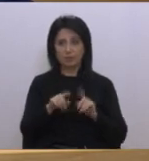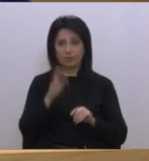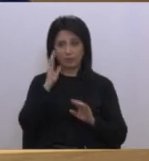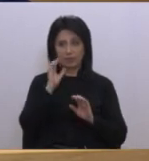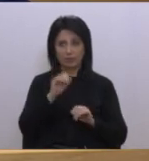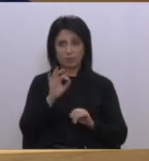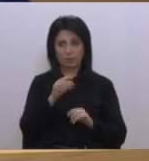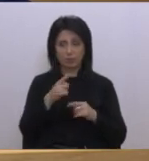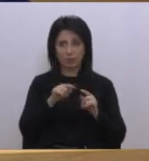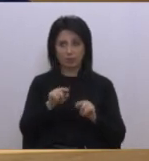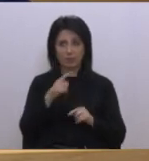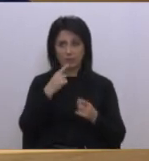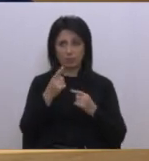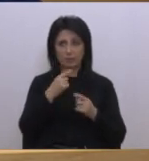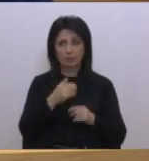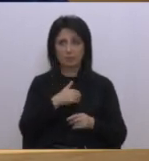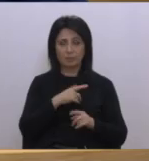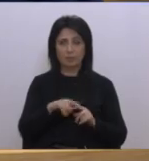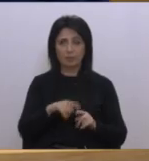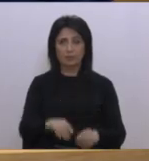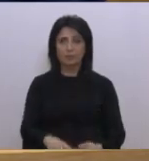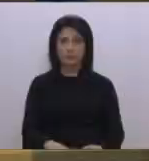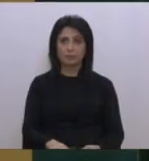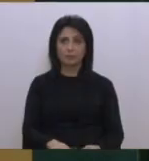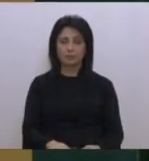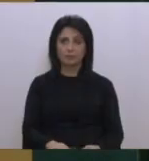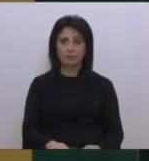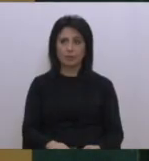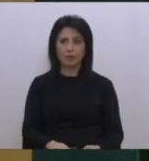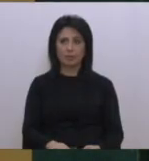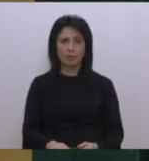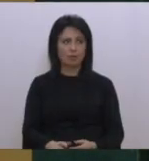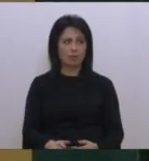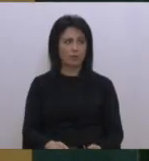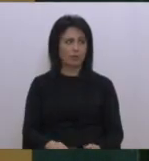თავდაცვას დროსაც დაუბრუნდებით ამაზე საუბარს იმედია მალე. მადლობა.